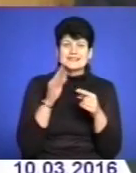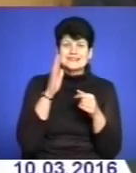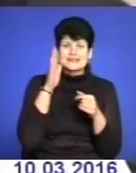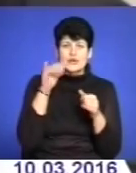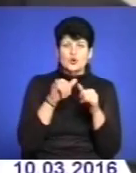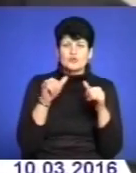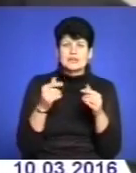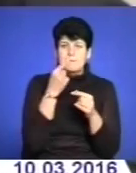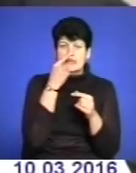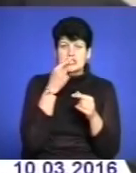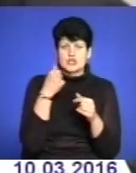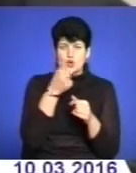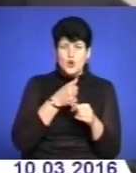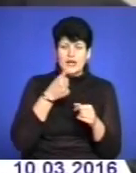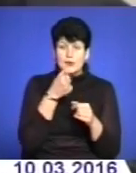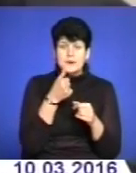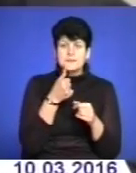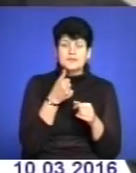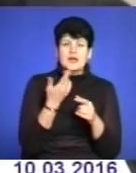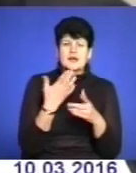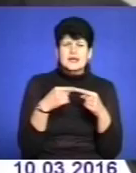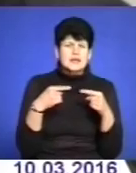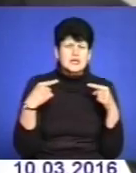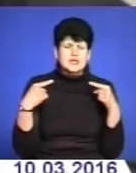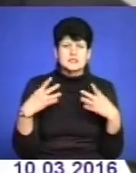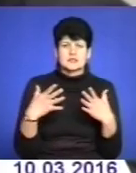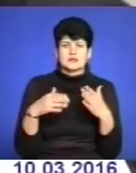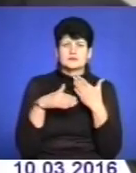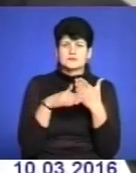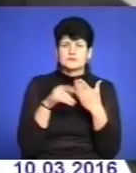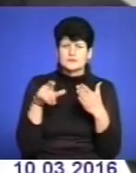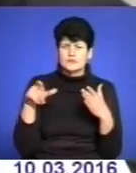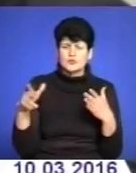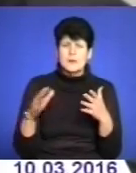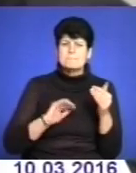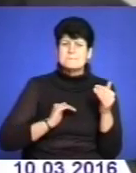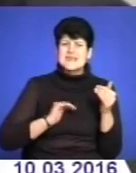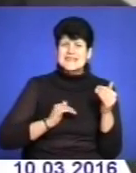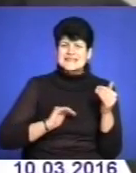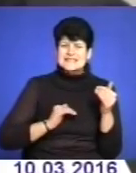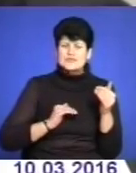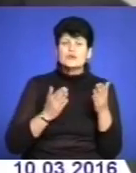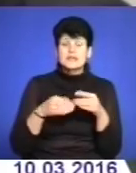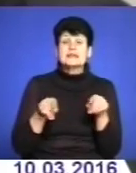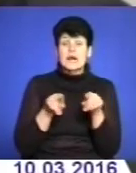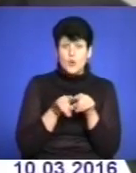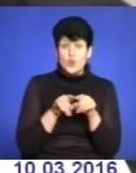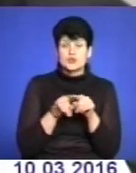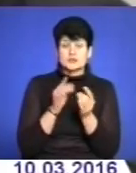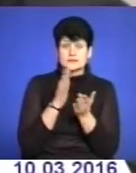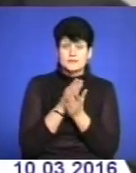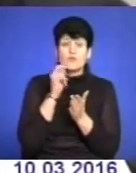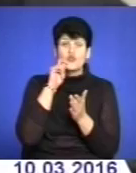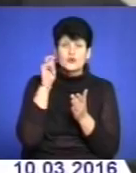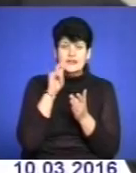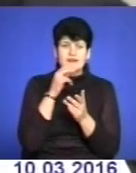роки. Різного роду донори, які сьогодні заходять в Україну, інші структури і бізнеси, які також, в принципі, заходять в Україну,